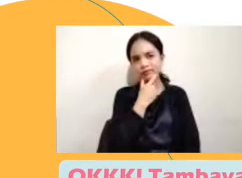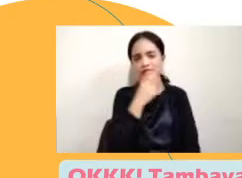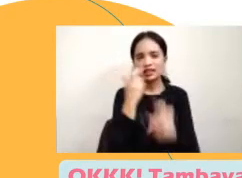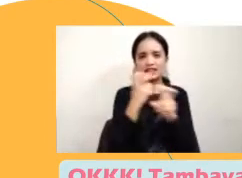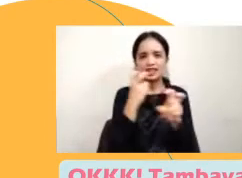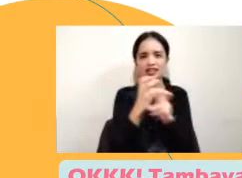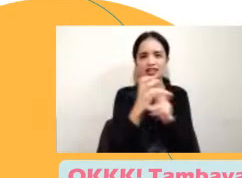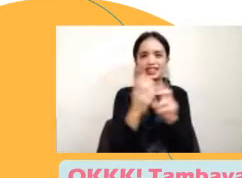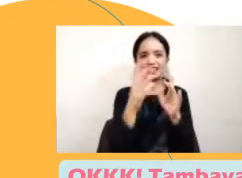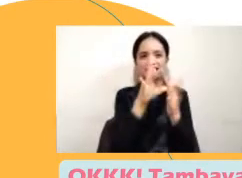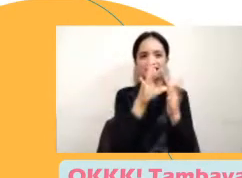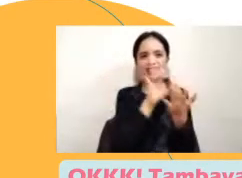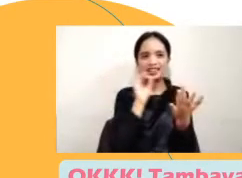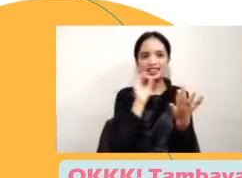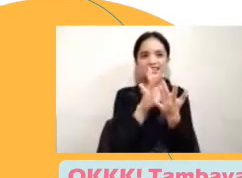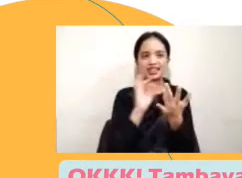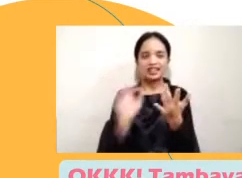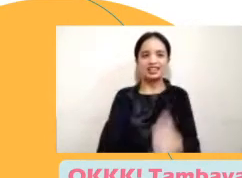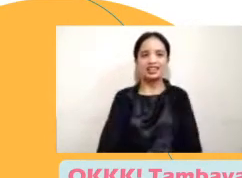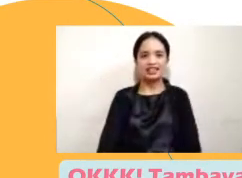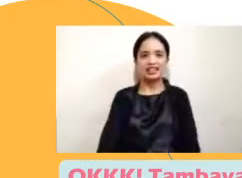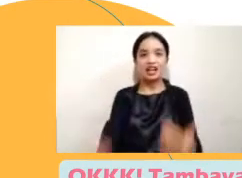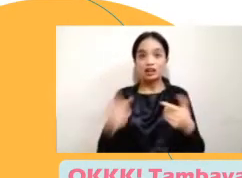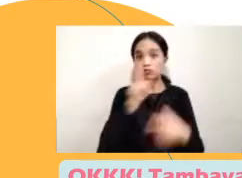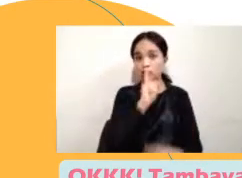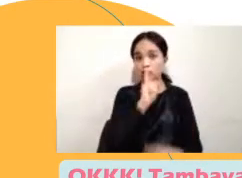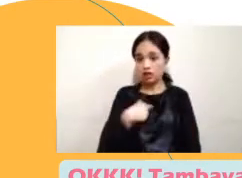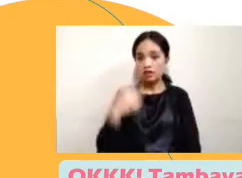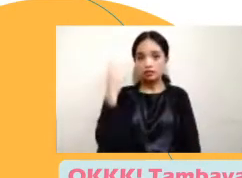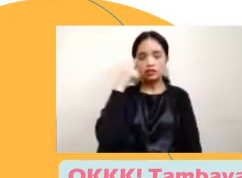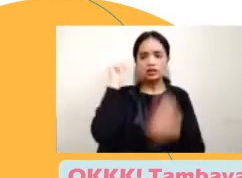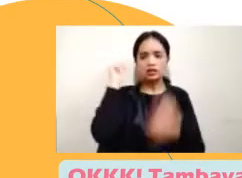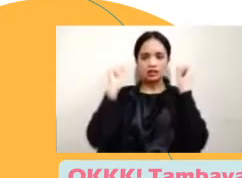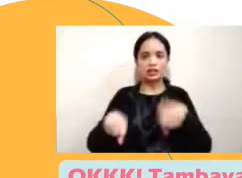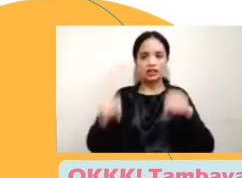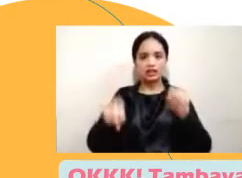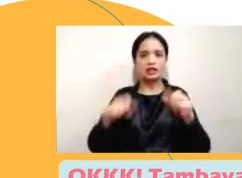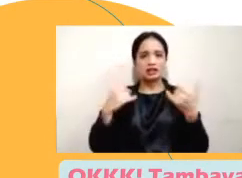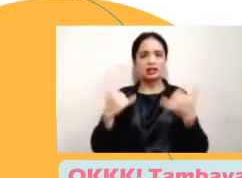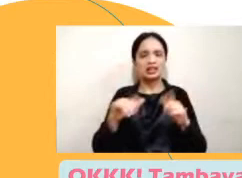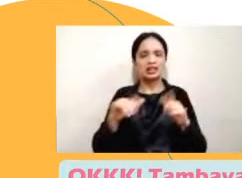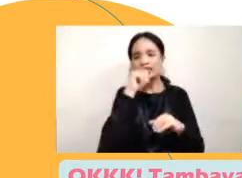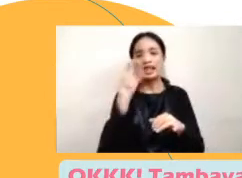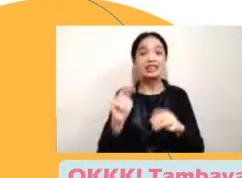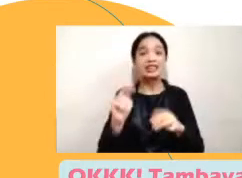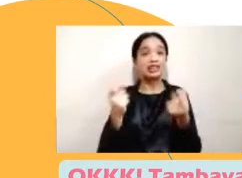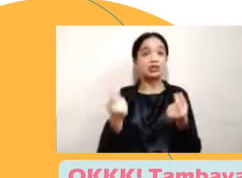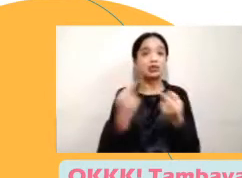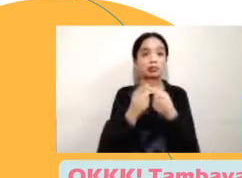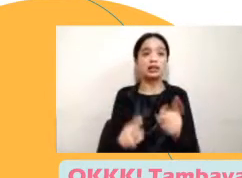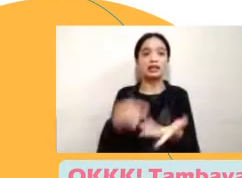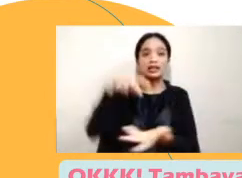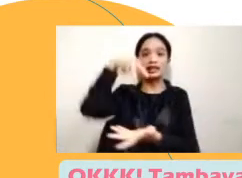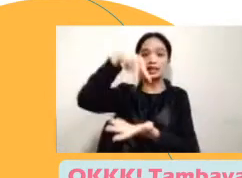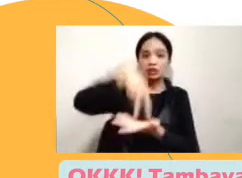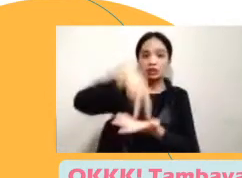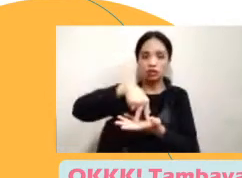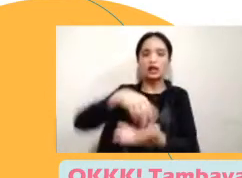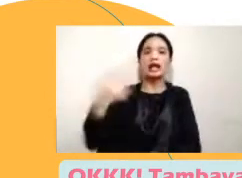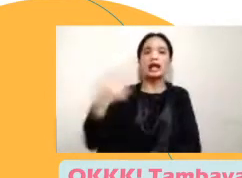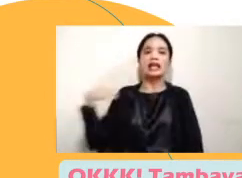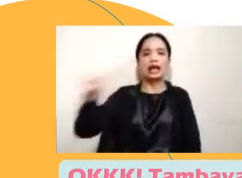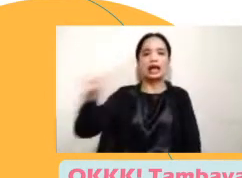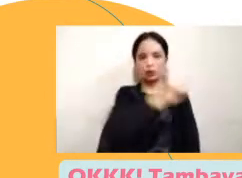pagsubo. Actually, may naisip pa nga ako eh. Oh. Pwede silang maglaro sa, hindi naman kailangan gawin, pero tayo at tayo. O, oh,